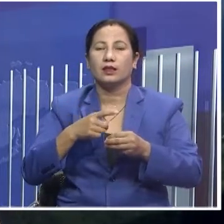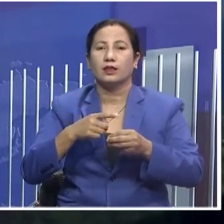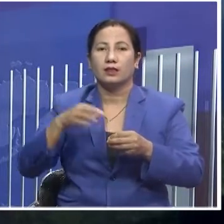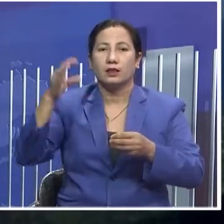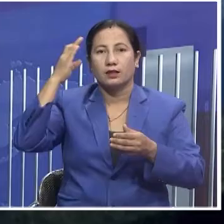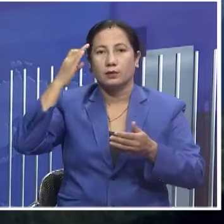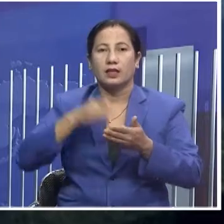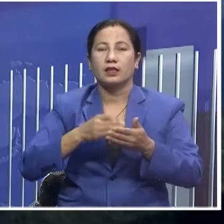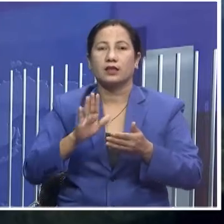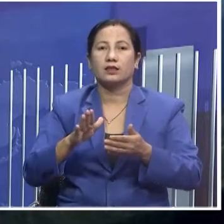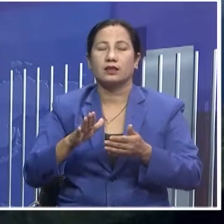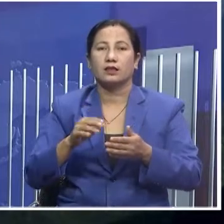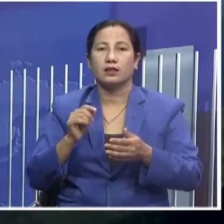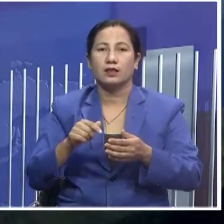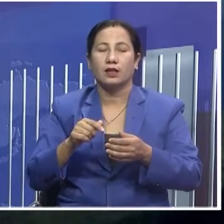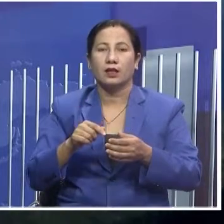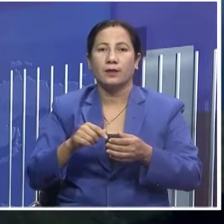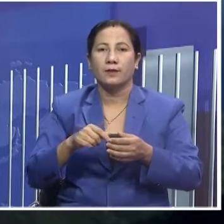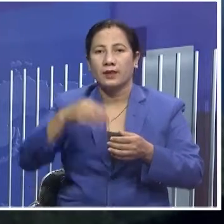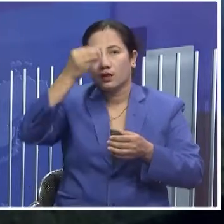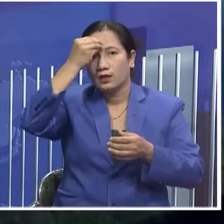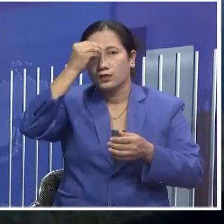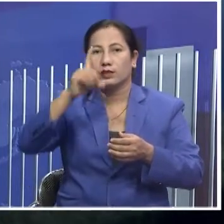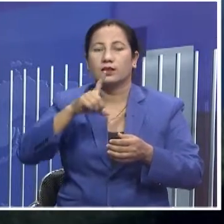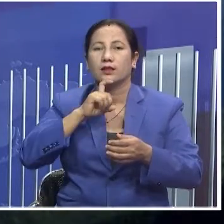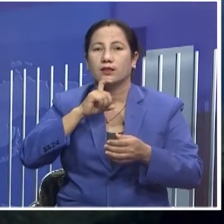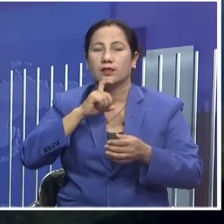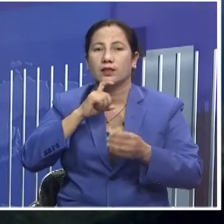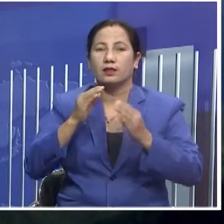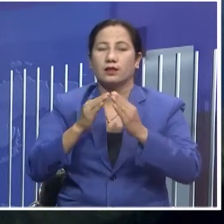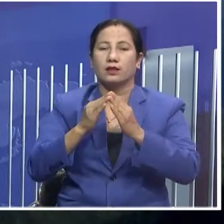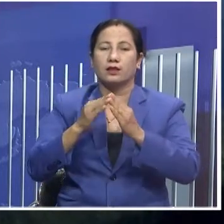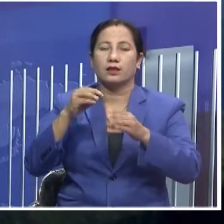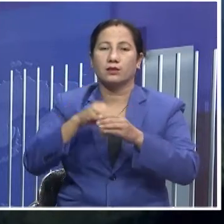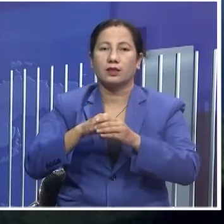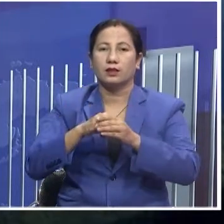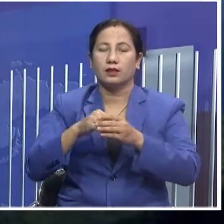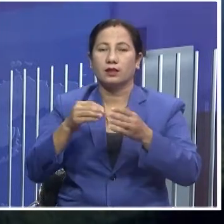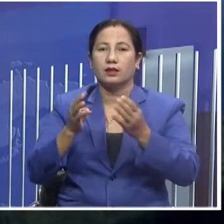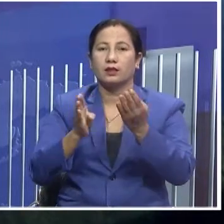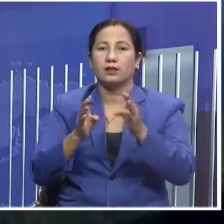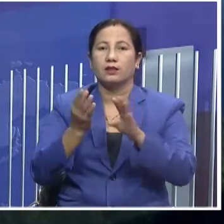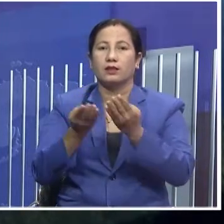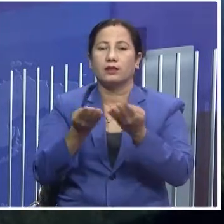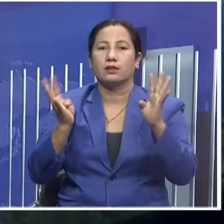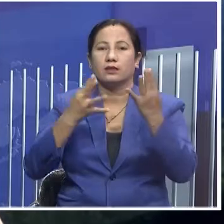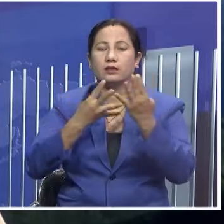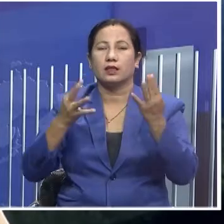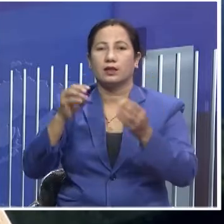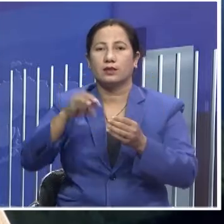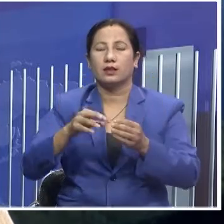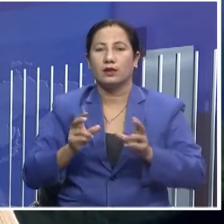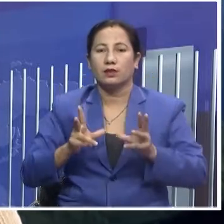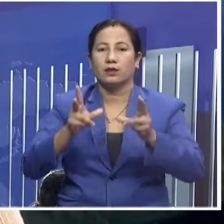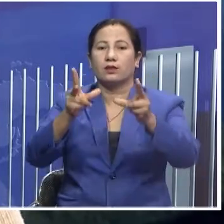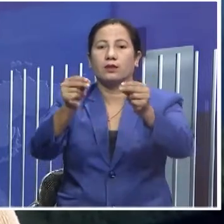मान्यता छ। त्यो मान्यतालाई चाहिँ अनि हामी चाहिँ असोज 1 गते चाहिँ घरभित्रको त्यो झ्यालभित्र राखेको अनि फोहोरहरू त्यो निकालेर एउटा गन्तव्य ठाउँमा पुग्छौँ।